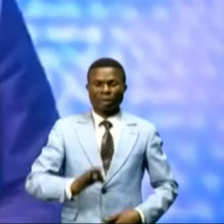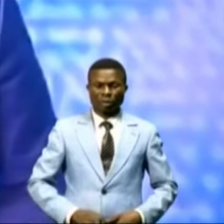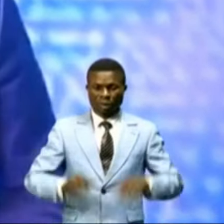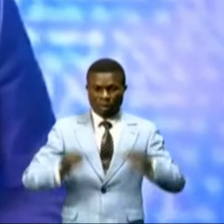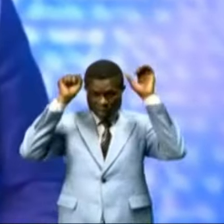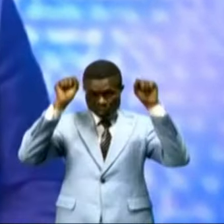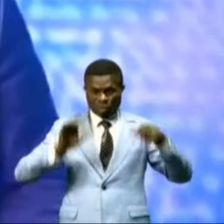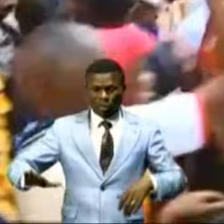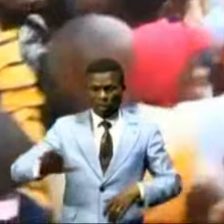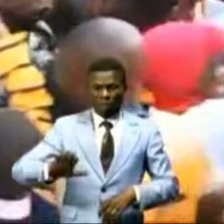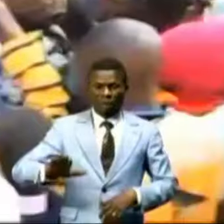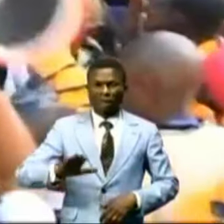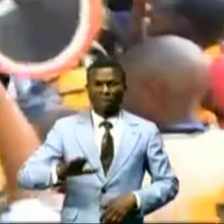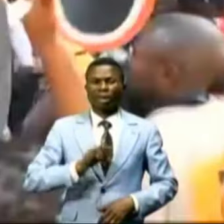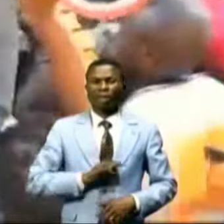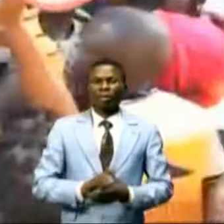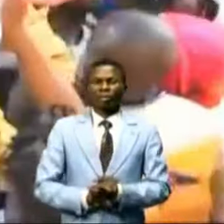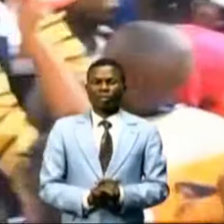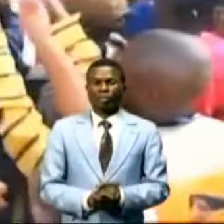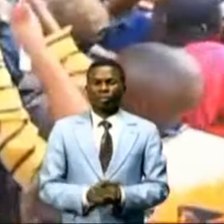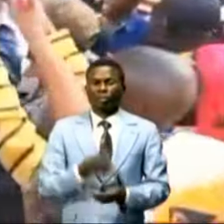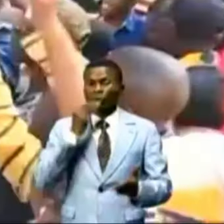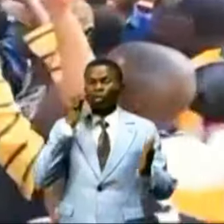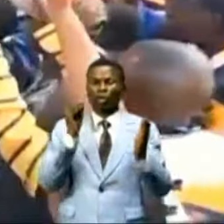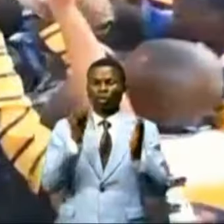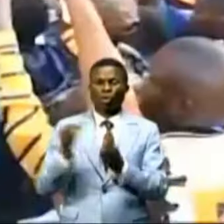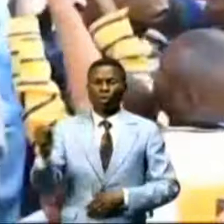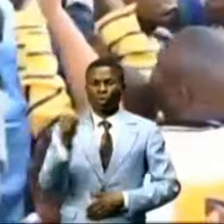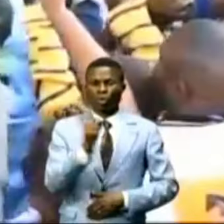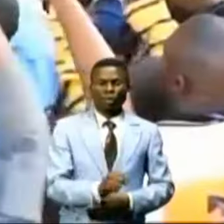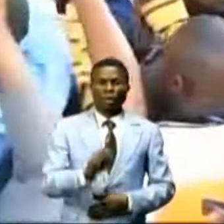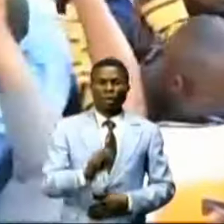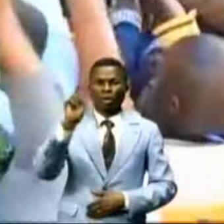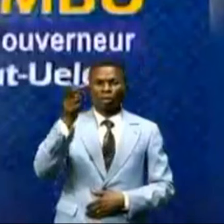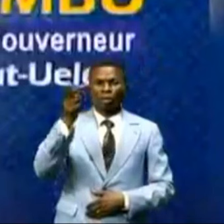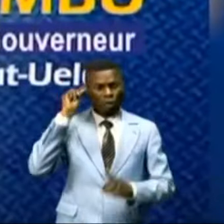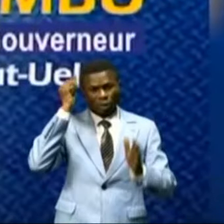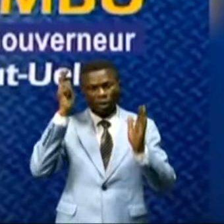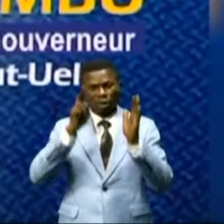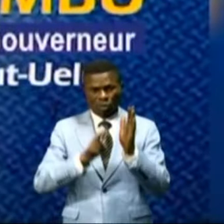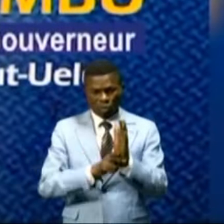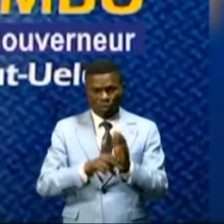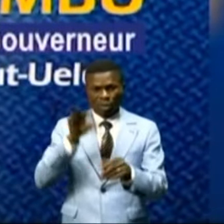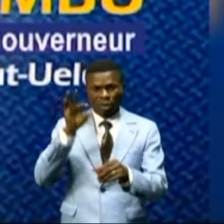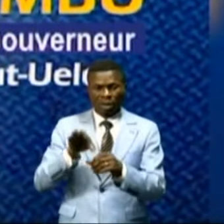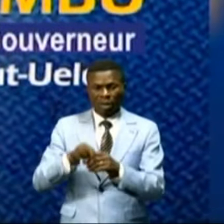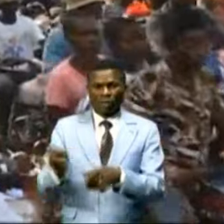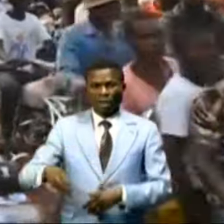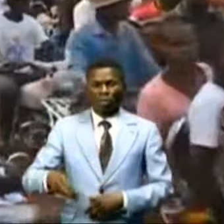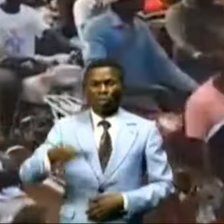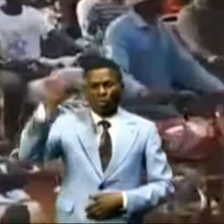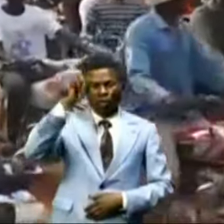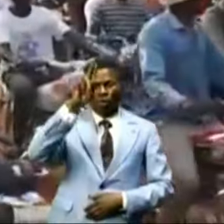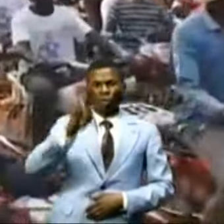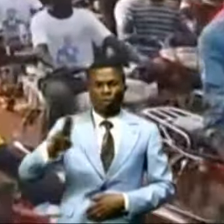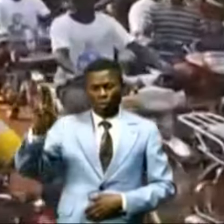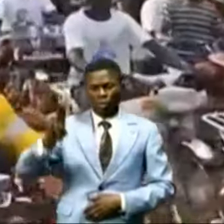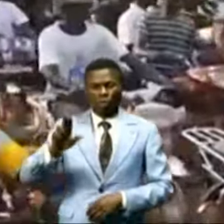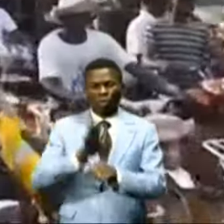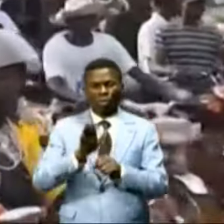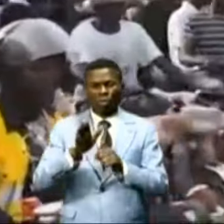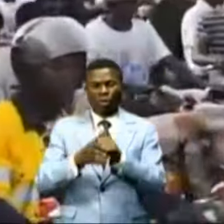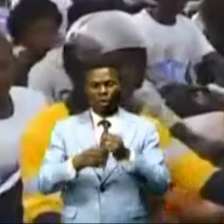Tshisekedi Tshilombo. Cette ordonnance d'investiture du troisième gouverneur élu de la province du Haut-Touélé n'a pas laissé indifférents